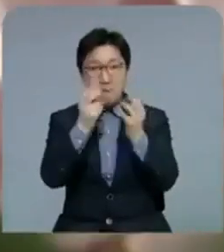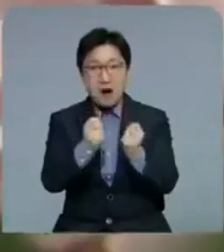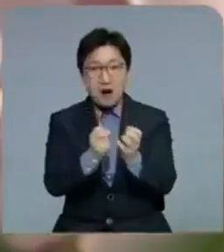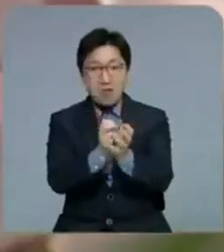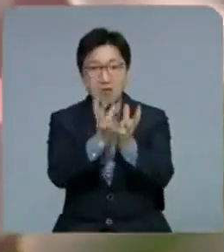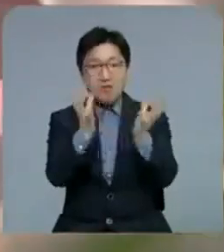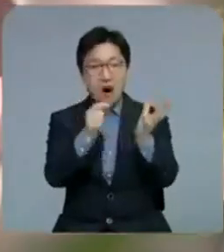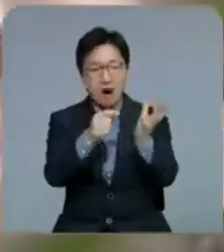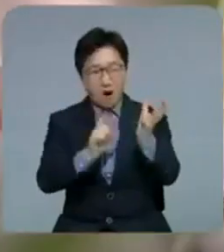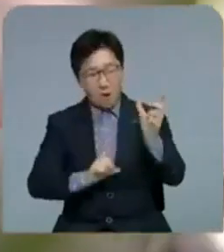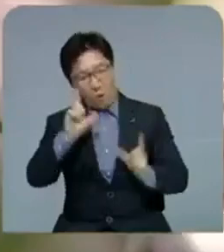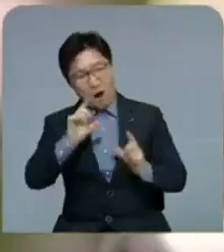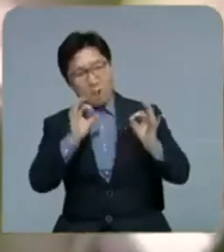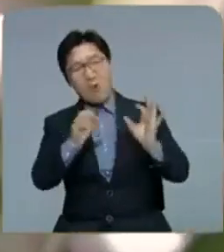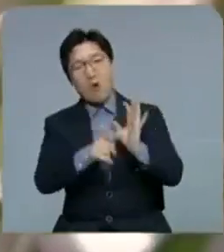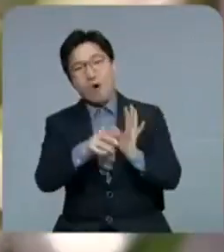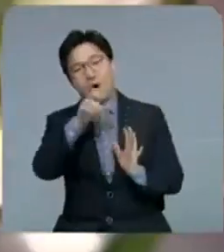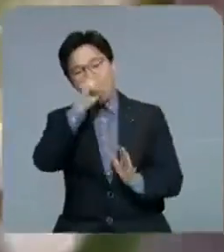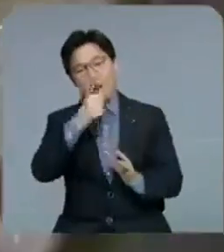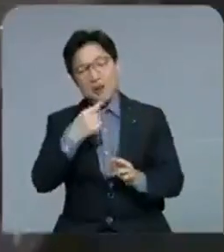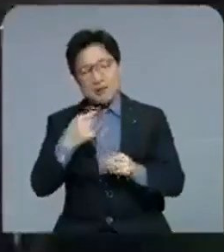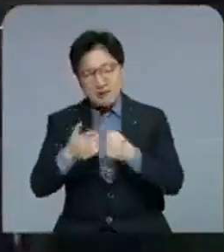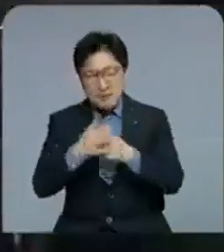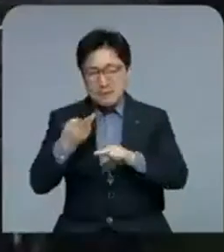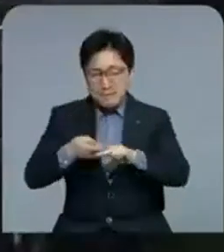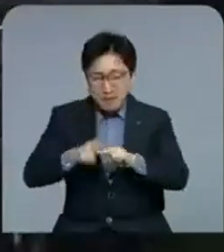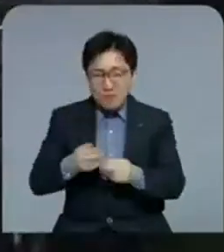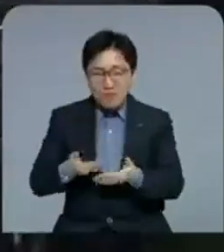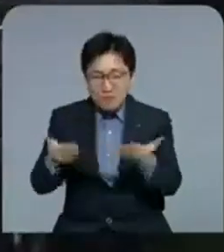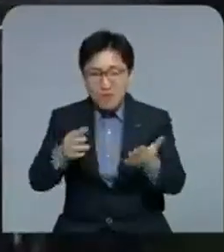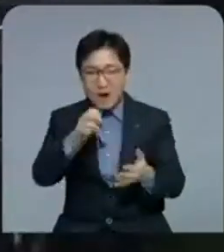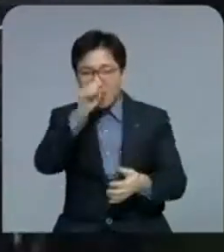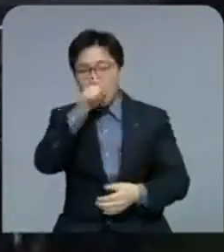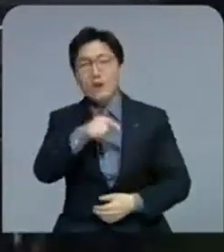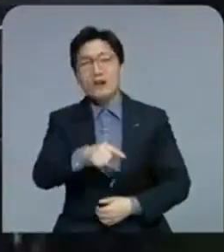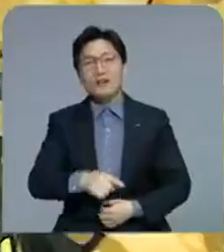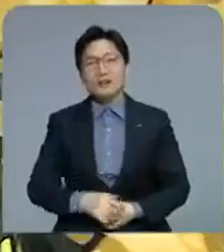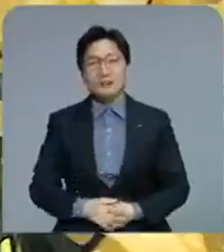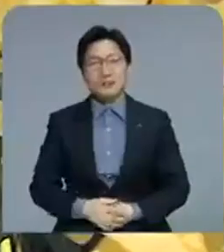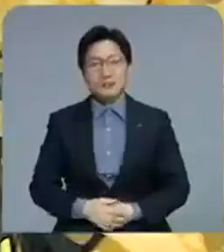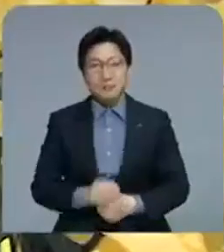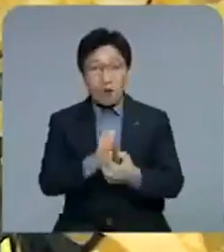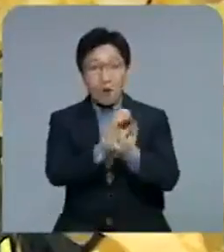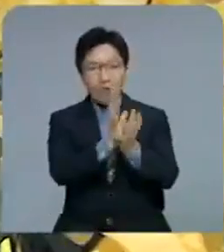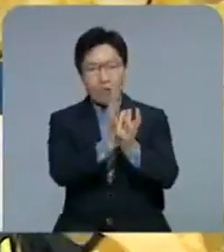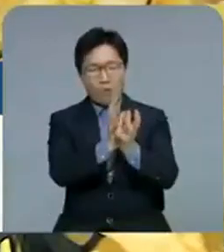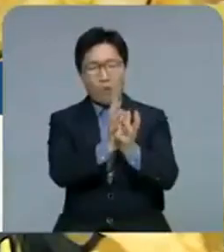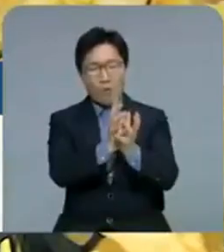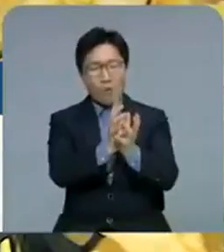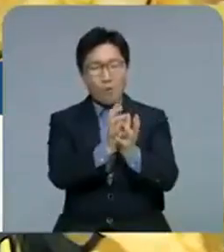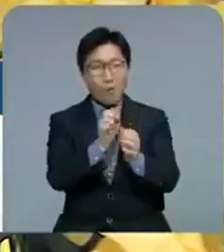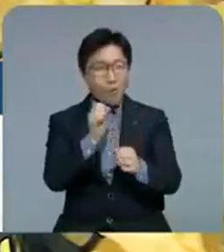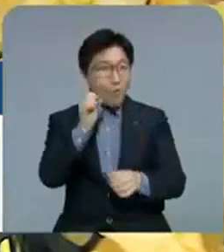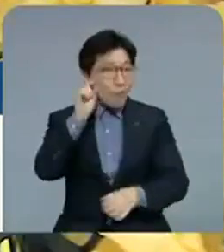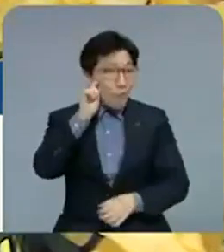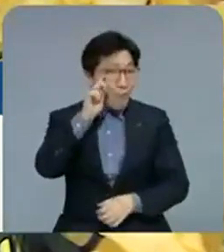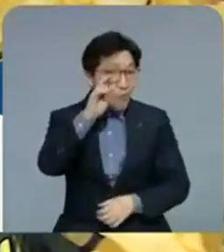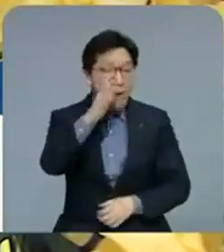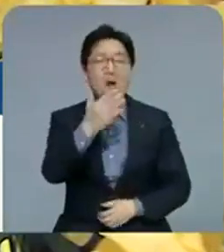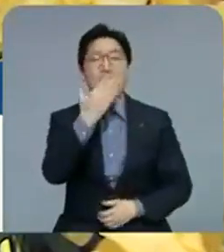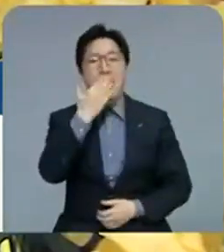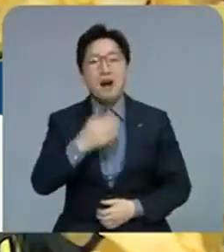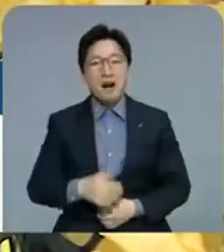있어 그 화사함 때문에 선물용으로 인기가 높습니다. 꽃이 오래가요.